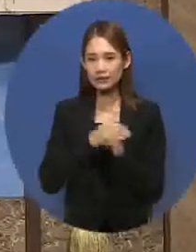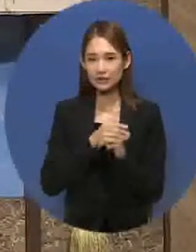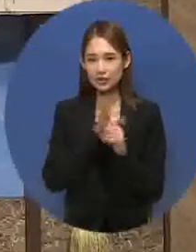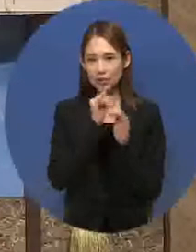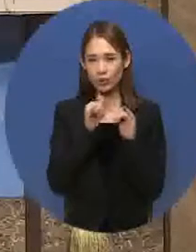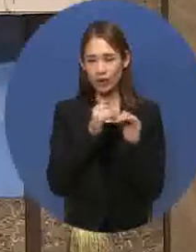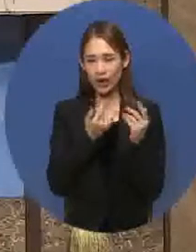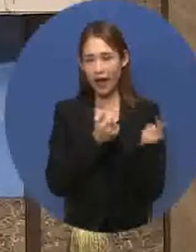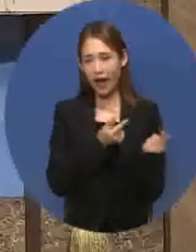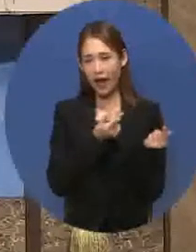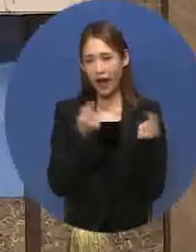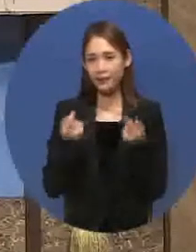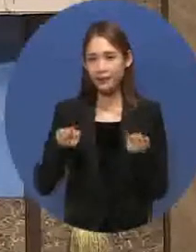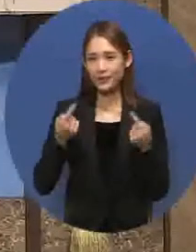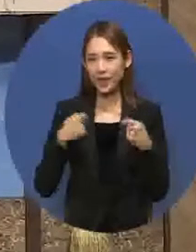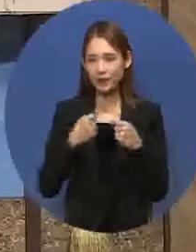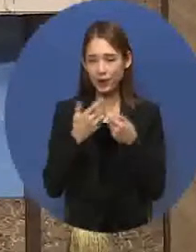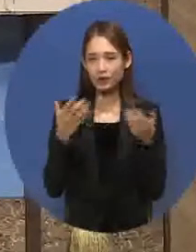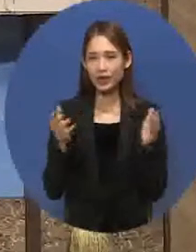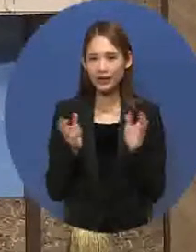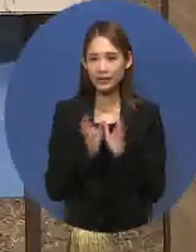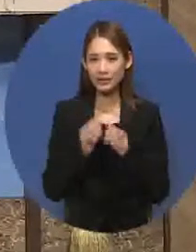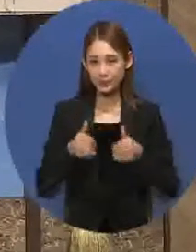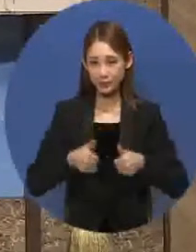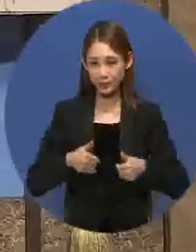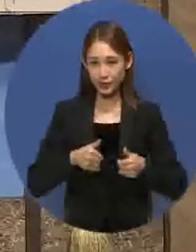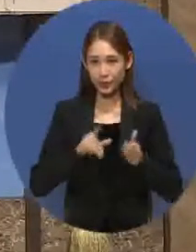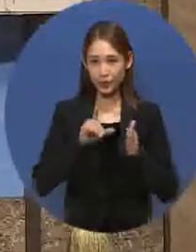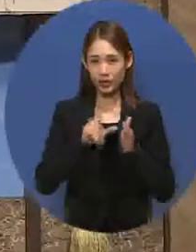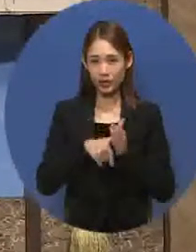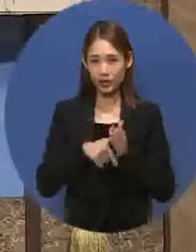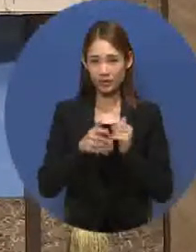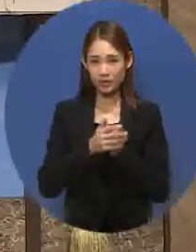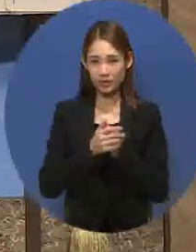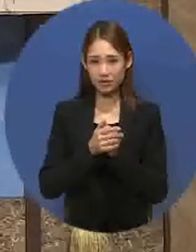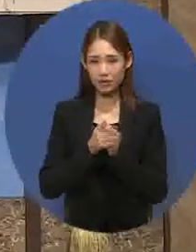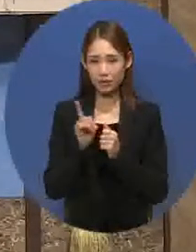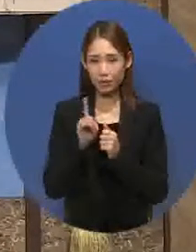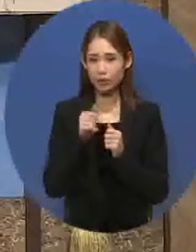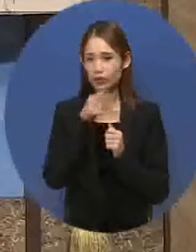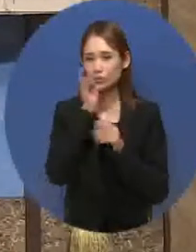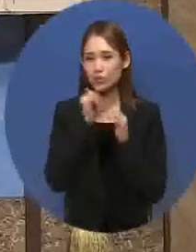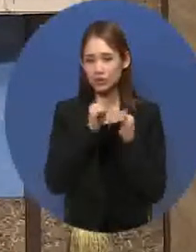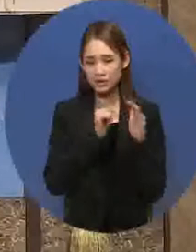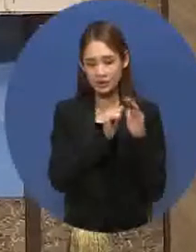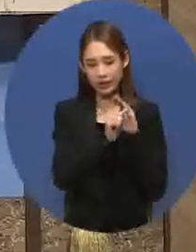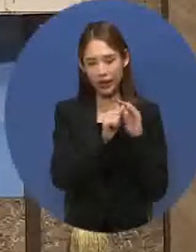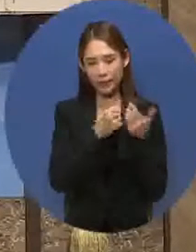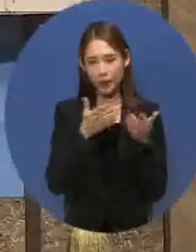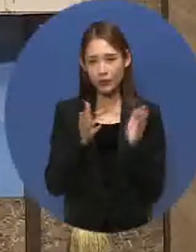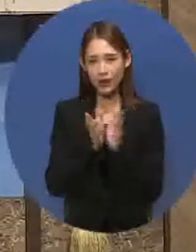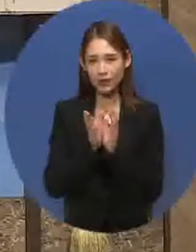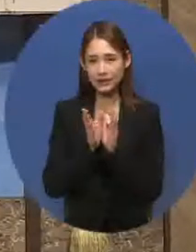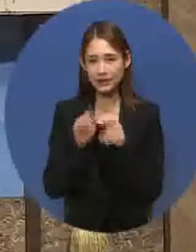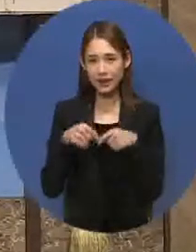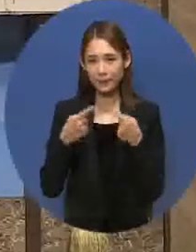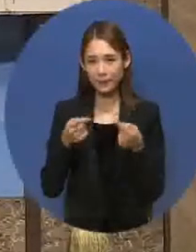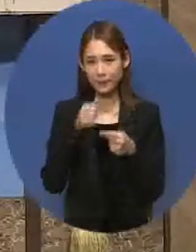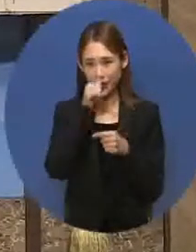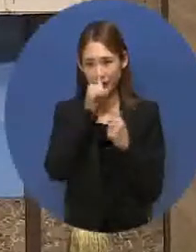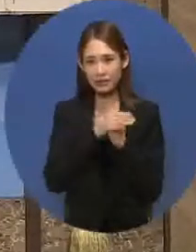함께 참여하는 그런 단체가 될 때에 명실상부한 노인들의 대표 단체가 되기